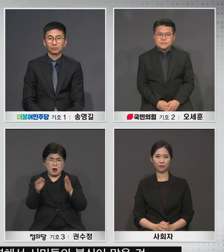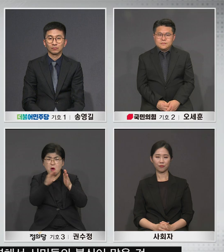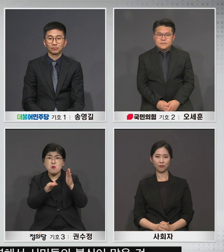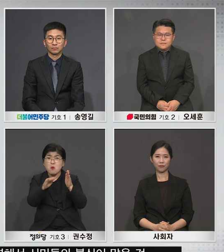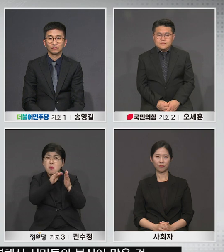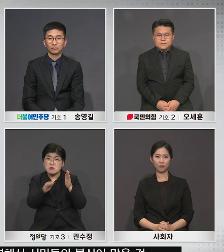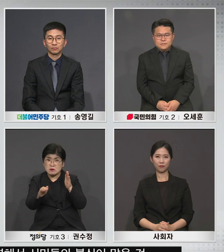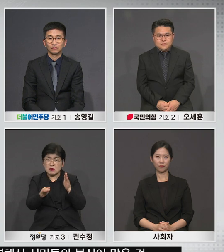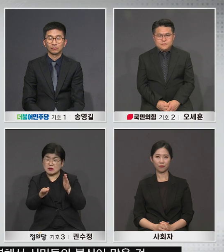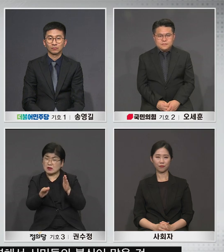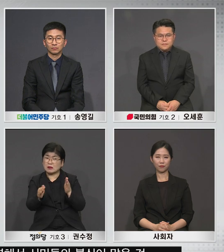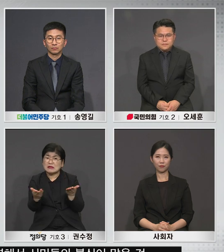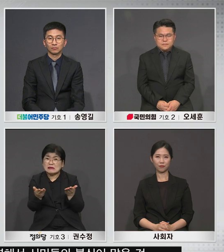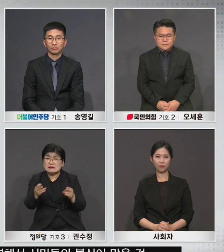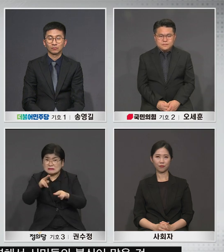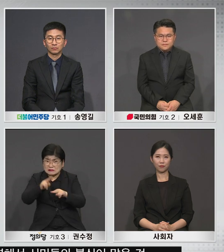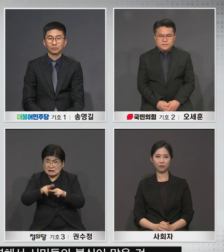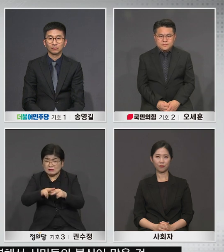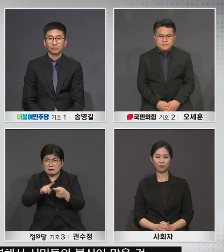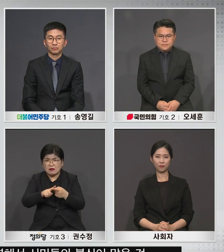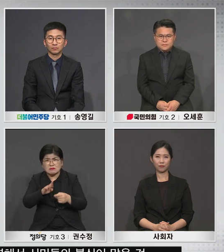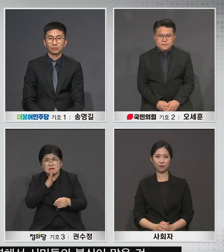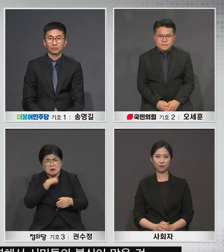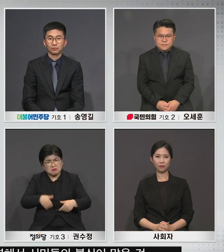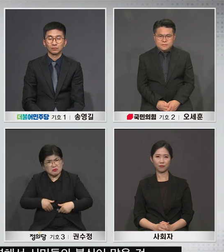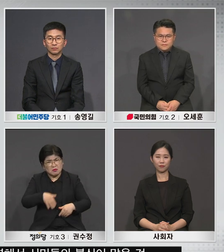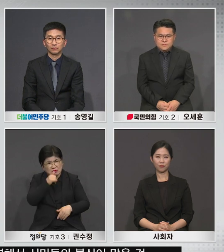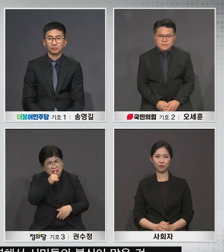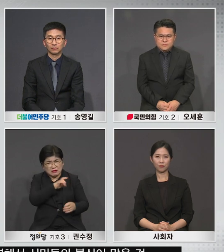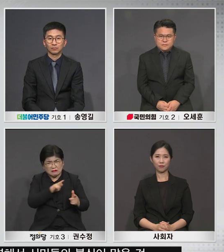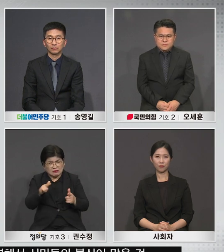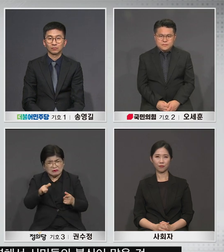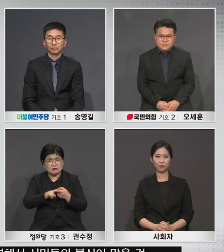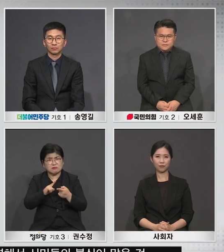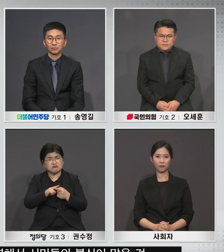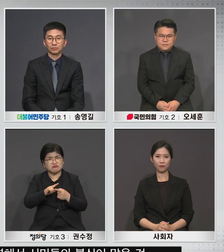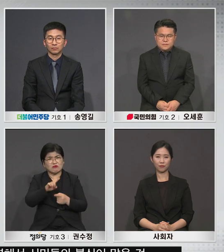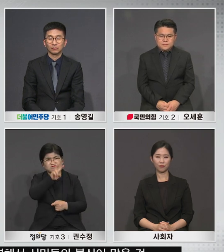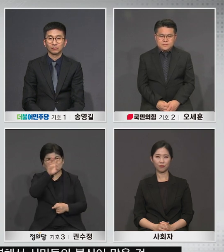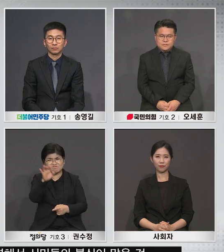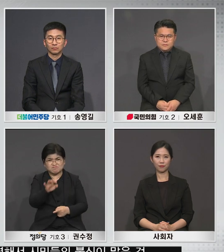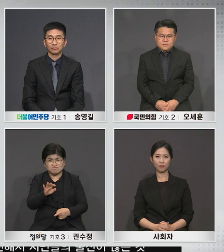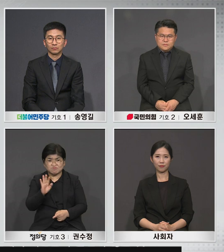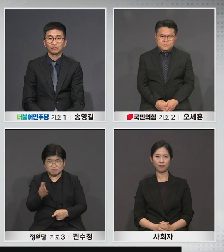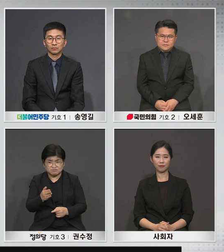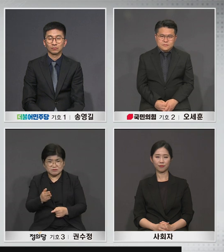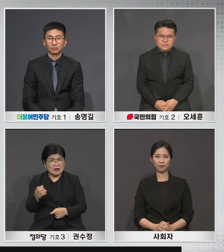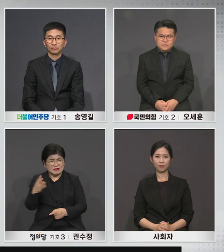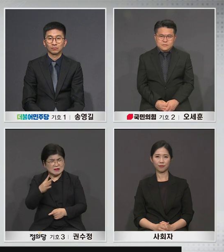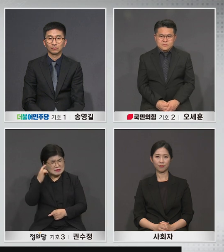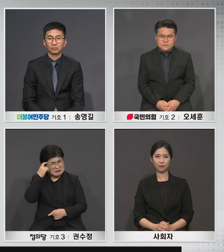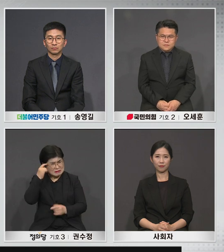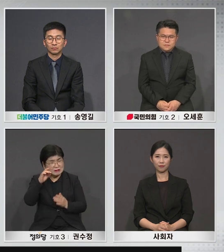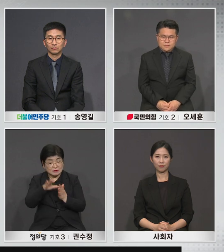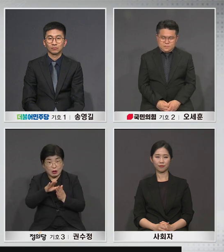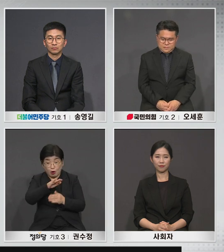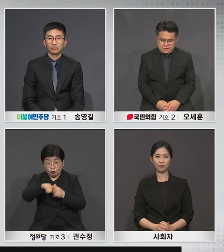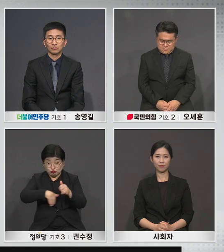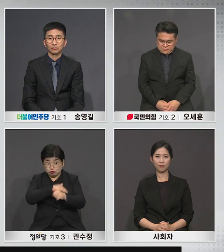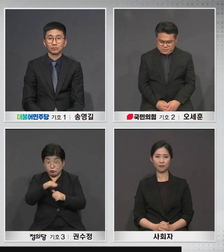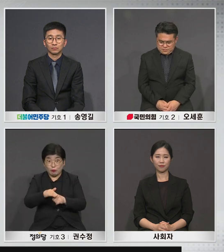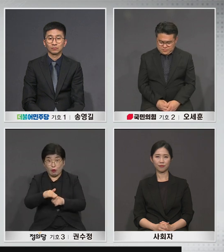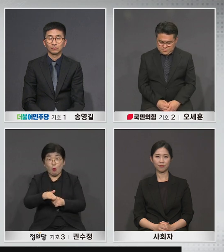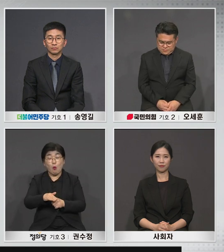일자리가 정말로 필요한 일자리인가 의문을 가지는 분들도 굉장히 많고요. 하지만 다시 한번 잘 생각해 보면 우리 주변에 대단히